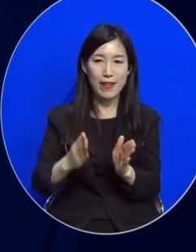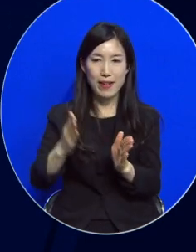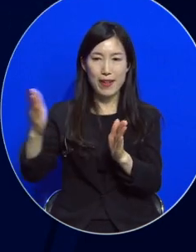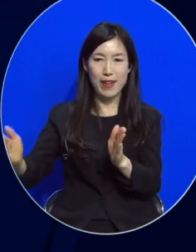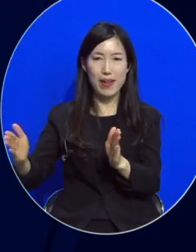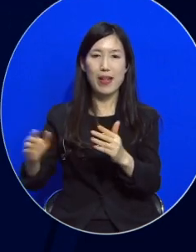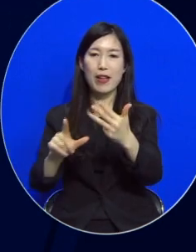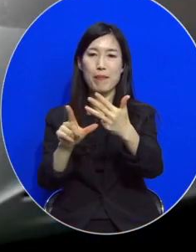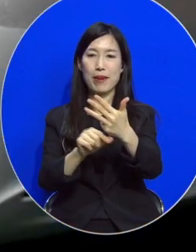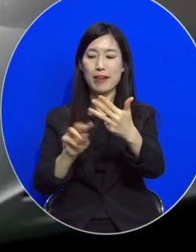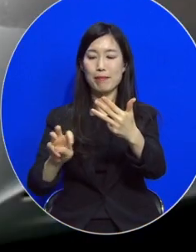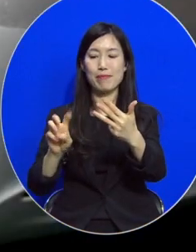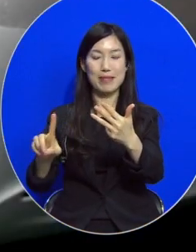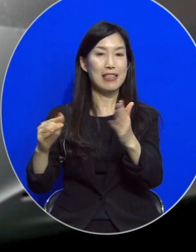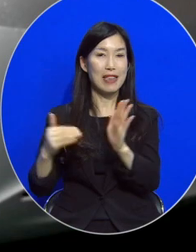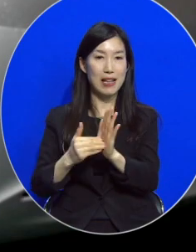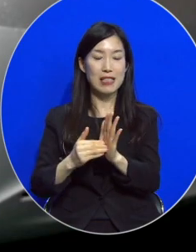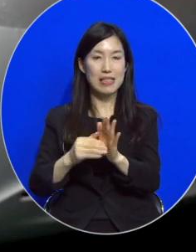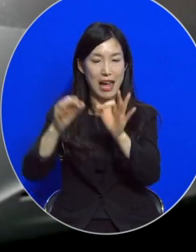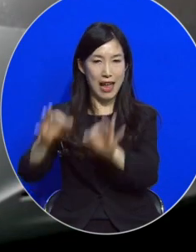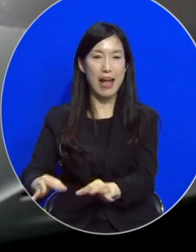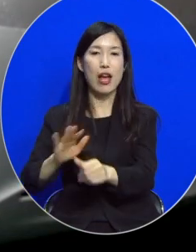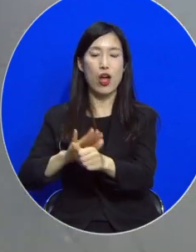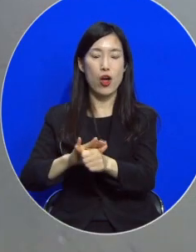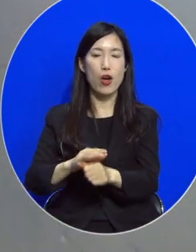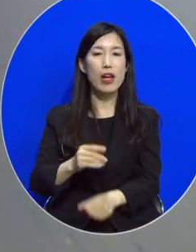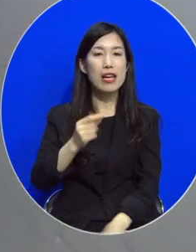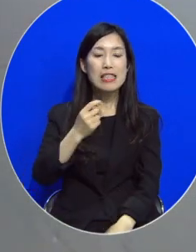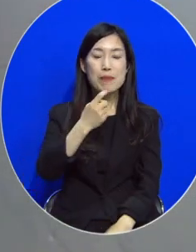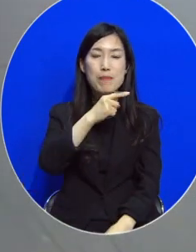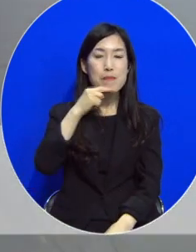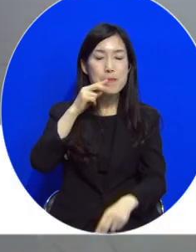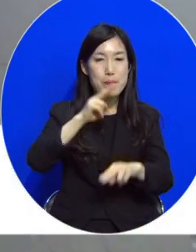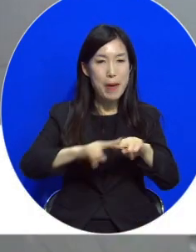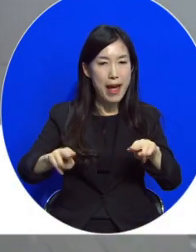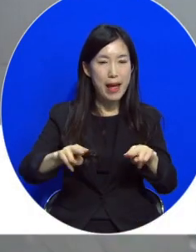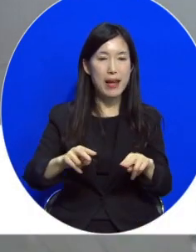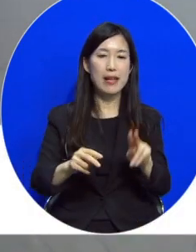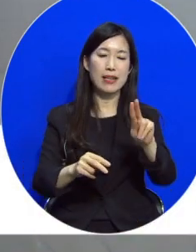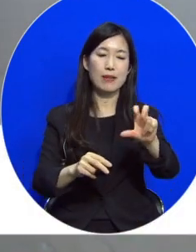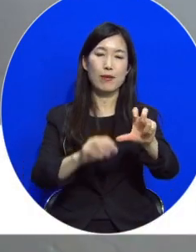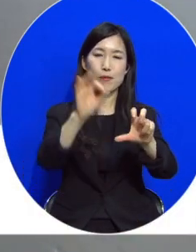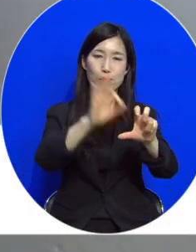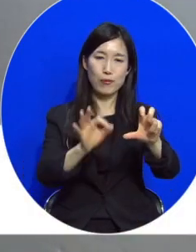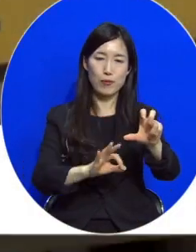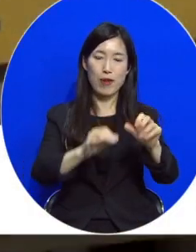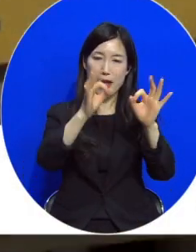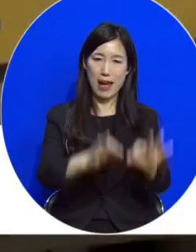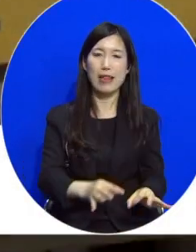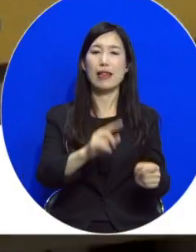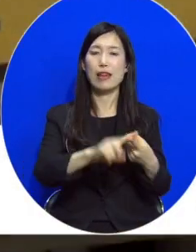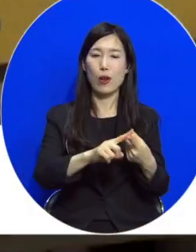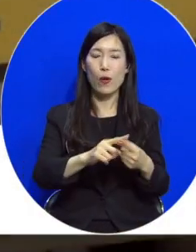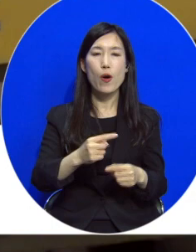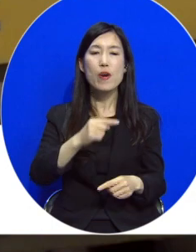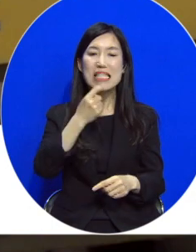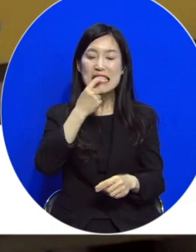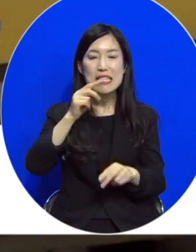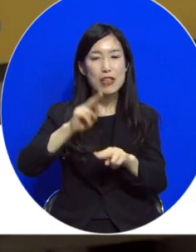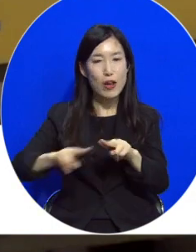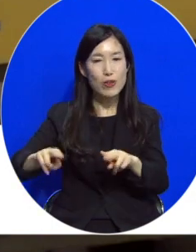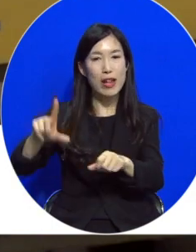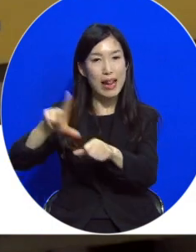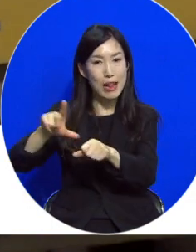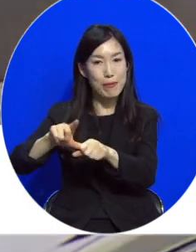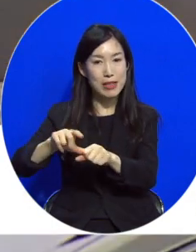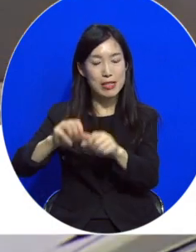4개월 더 늘어납니다 이번 조치로 휘발유에 적용되는 유류세율은 25%가 인하된 상태가 유지됩니다 경유와 LPG 부탄에